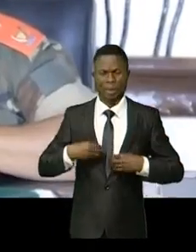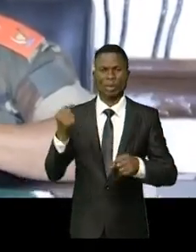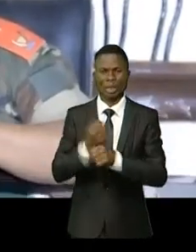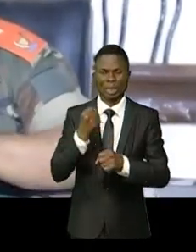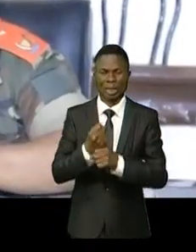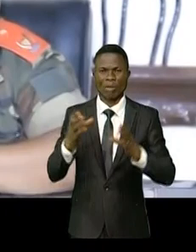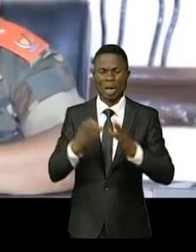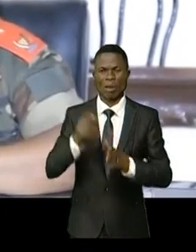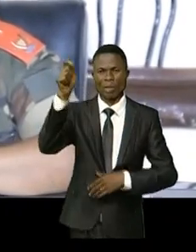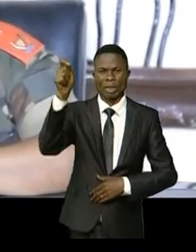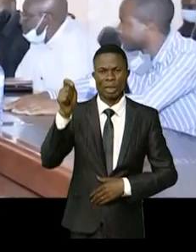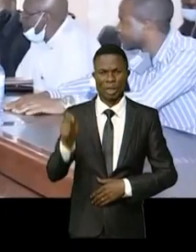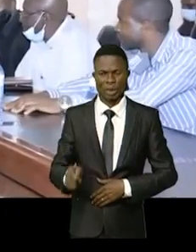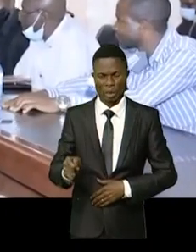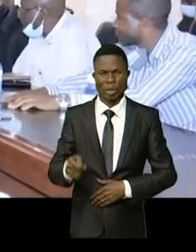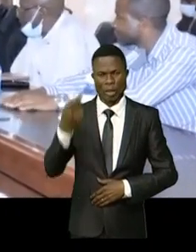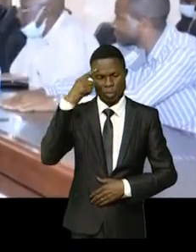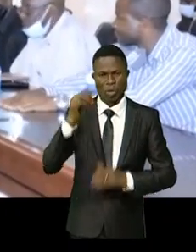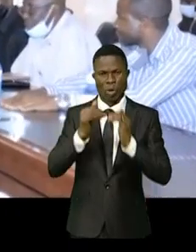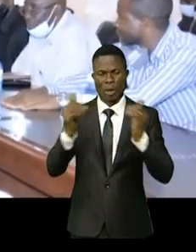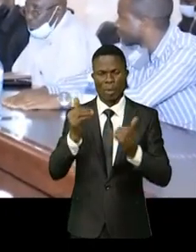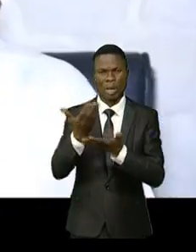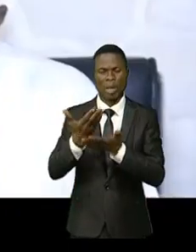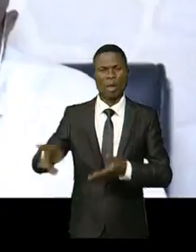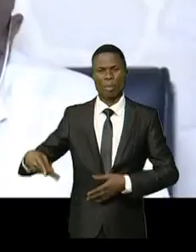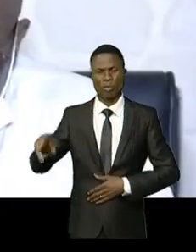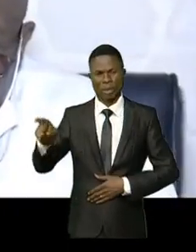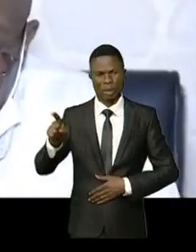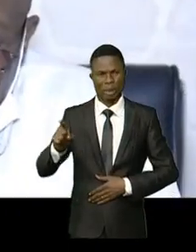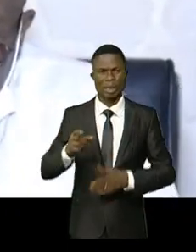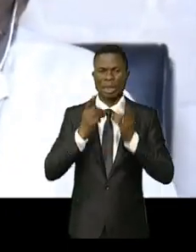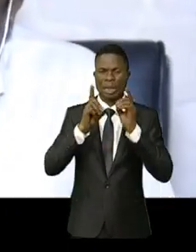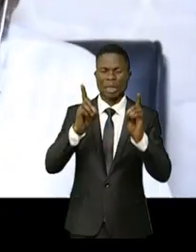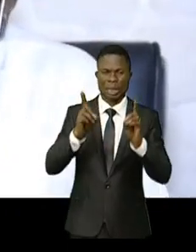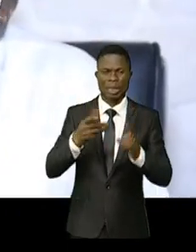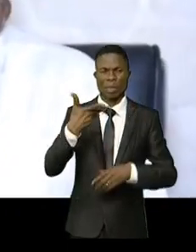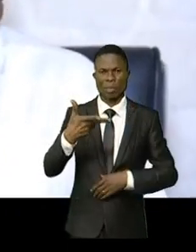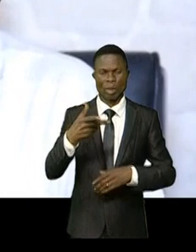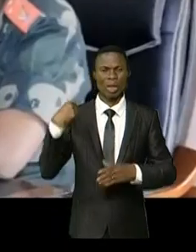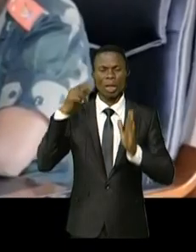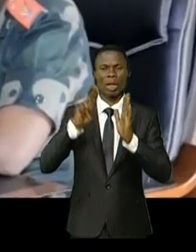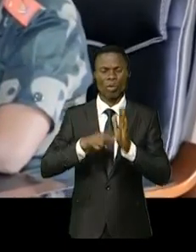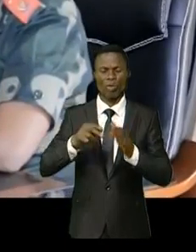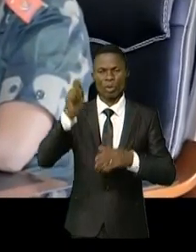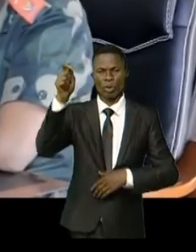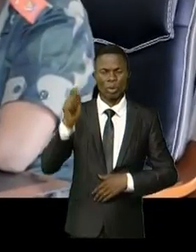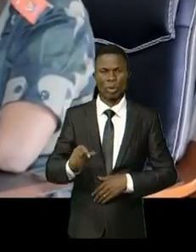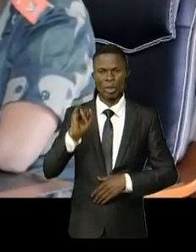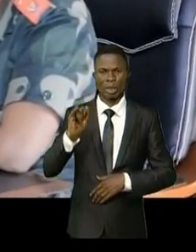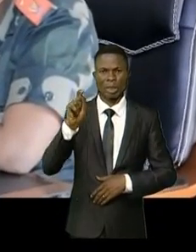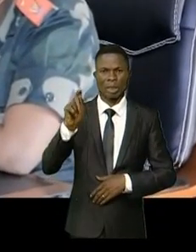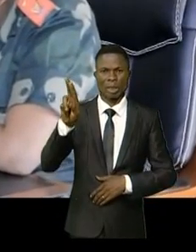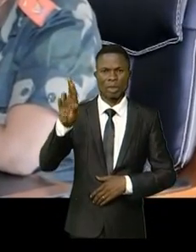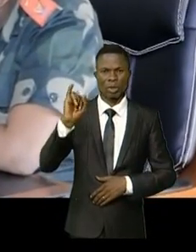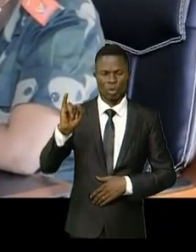pour la pacification de cette province. Déclaration faite ce mercredi à l'issue d'un entretien avec le gouverneur militaire de l'Ituri, le lieutenant